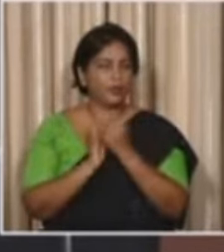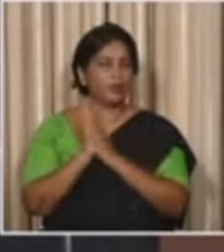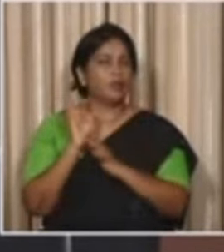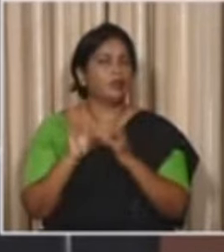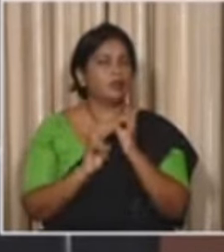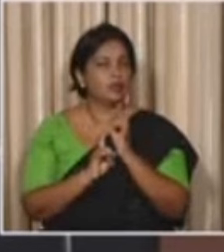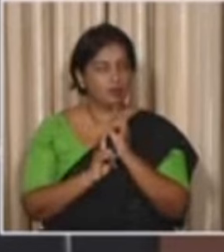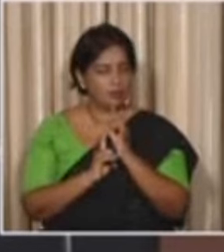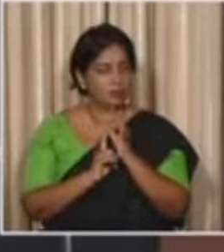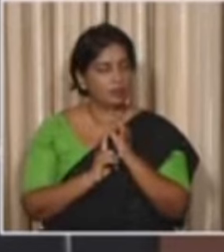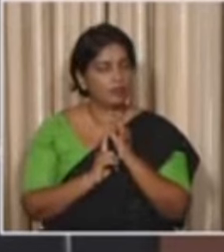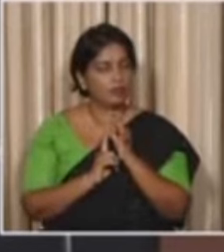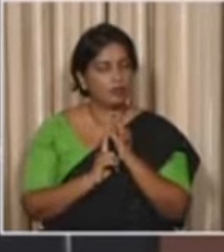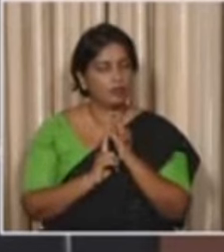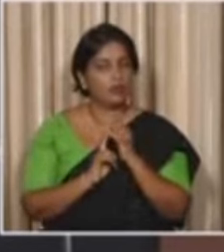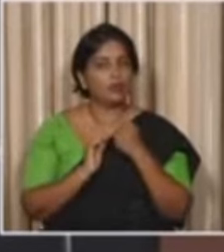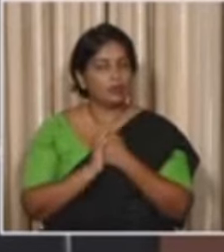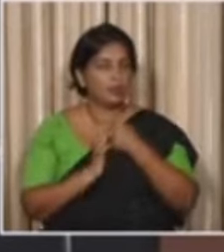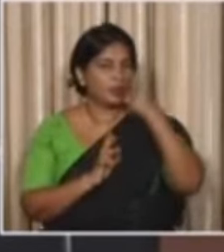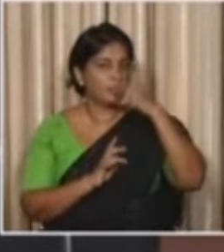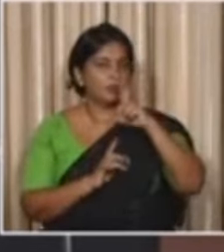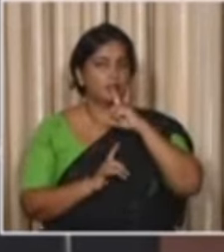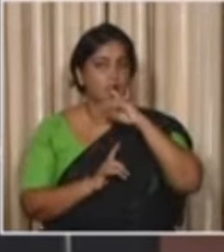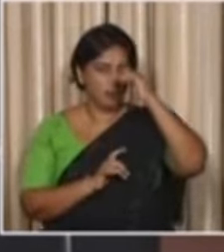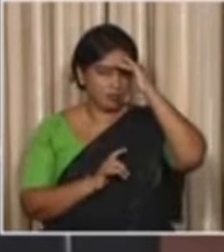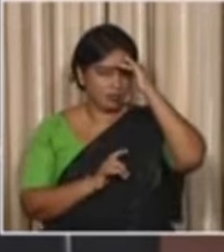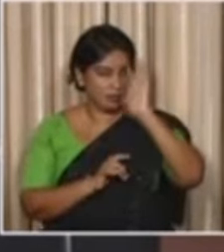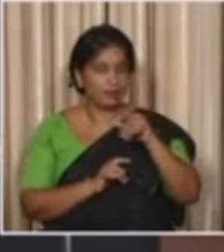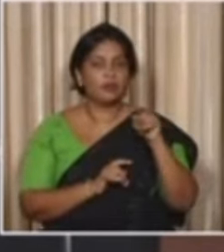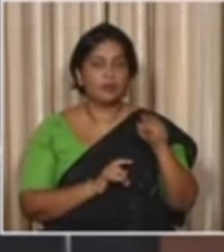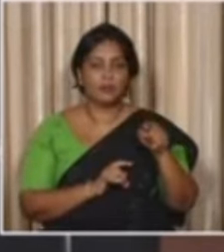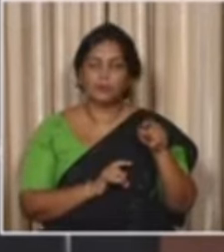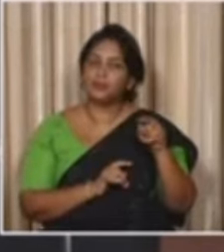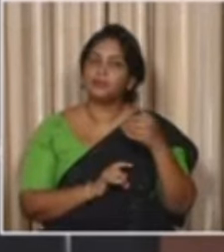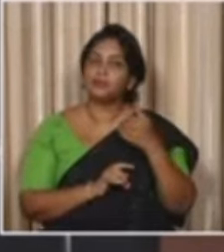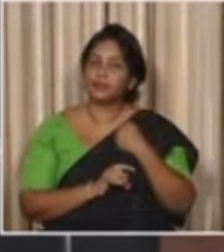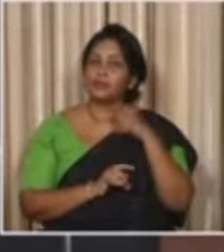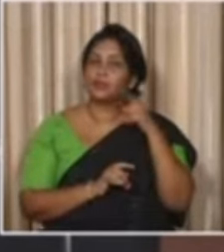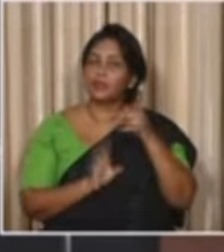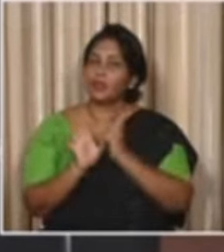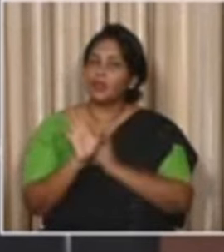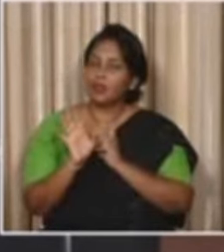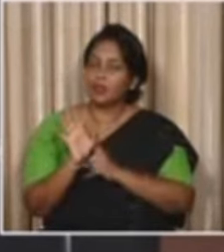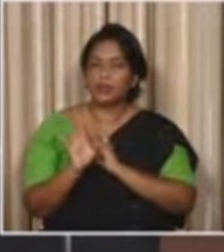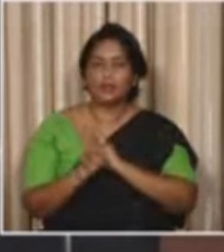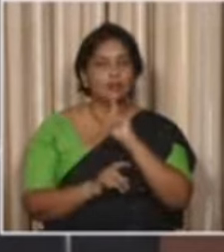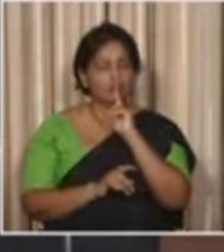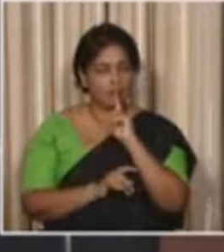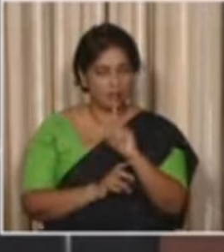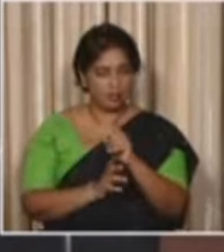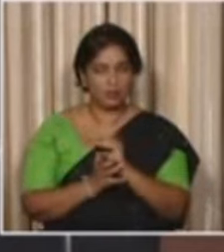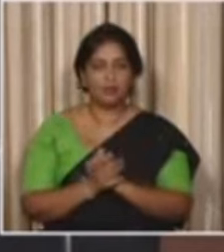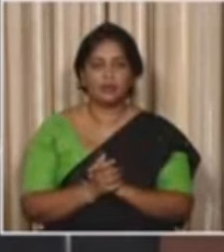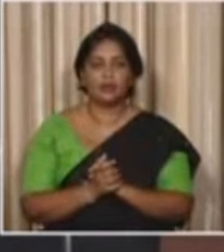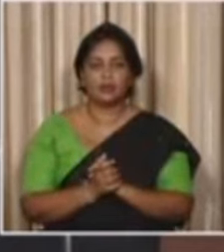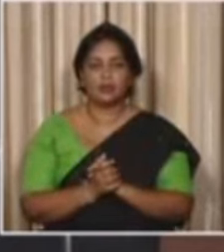ඇමතිතුමනි ගරු නියෝජ්‍ය කතාටාගේ තුමනි මම ඔබතුමාට හැමදාම